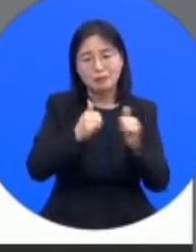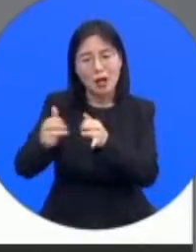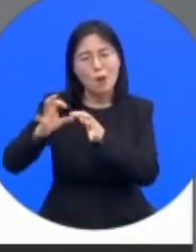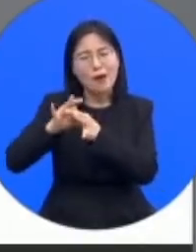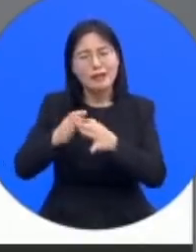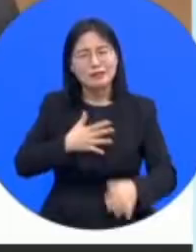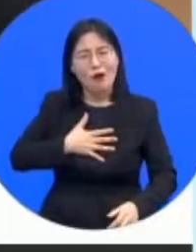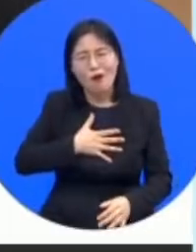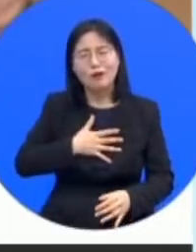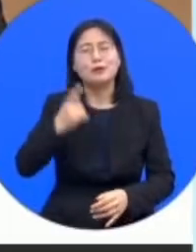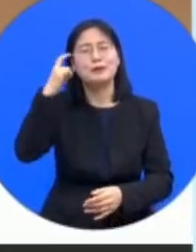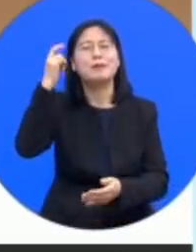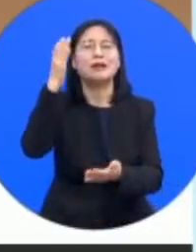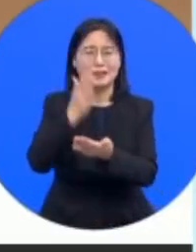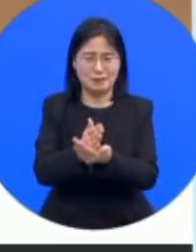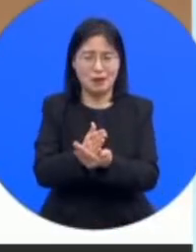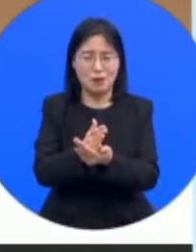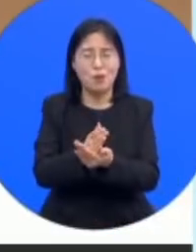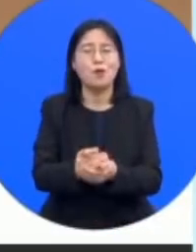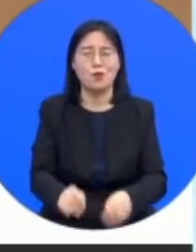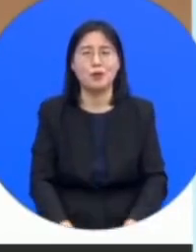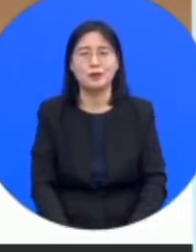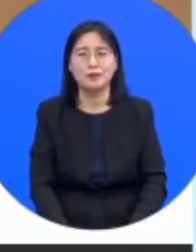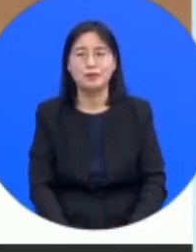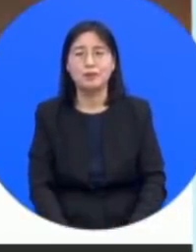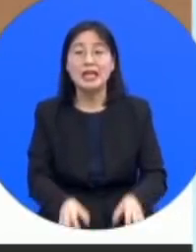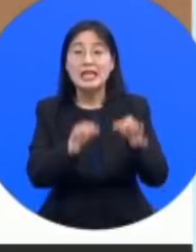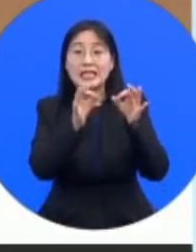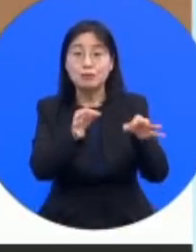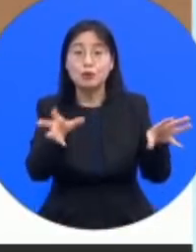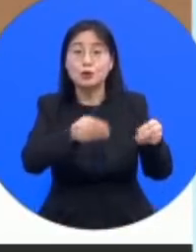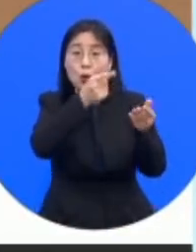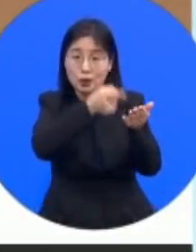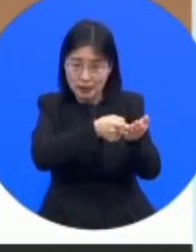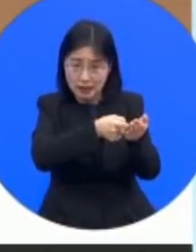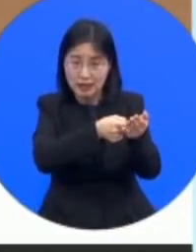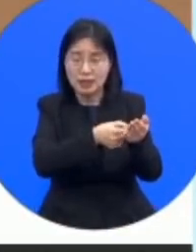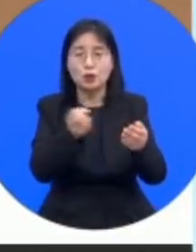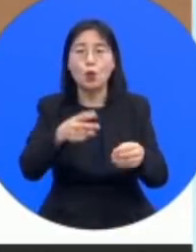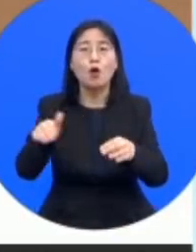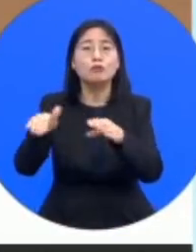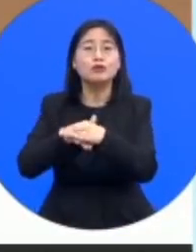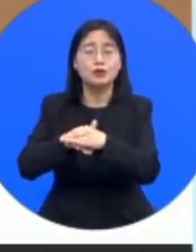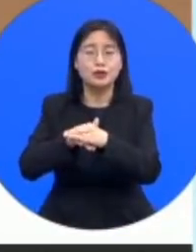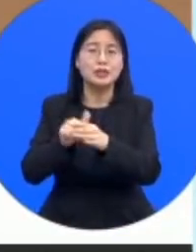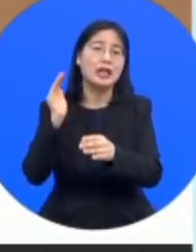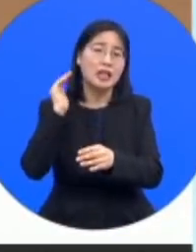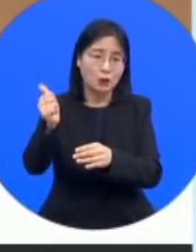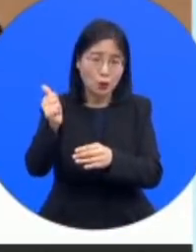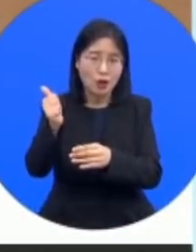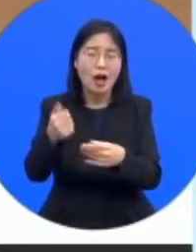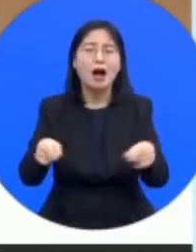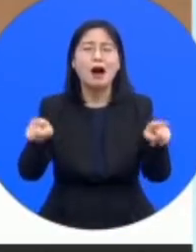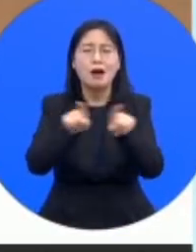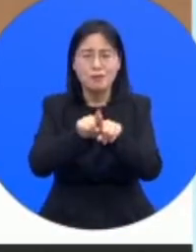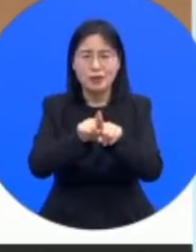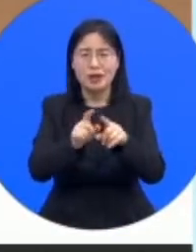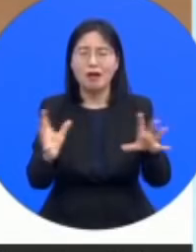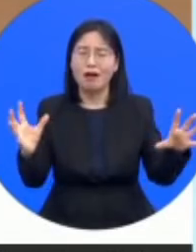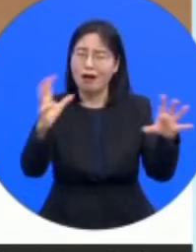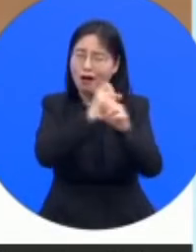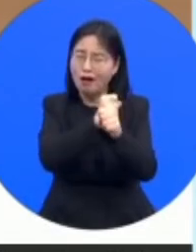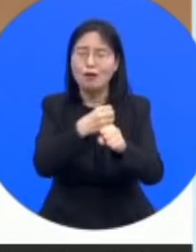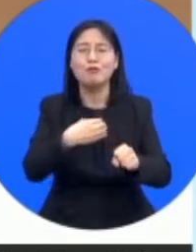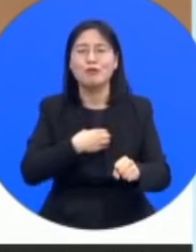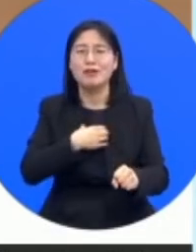이니까 더 이상 말씀 안 들어 될 것 같고 김우겸 총리가 이러다가 진짜로 문재인 정보 같이 역사 속으로 저물어 버리는게 아닌가 란 생각이 듭니다